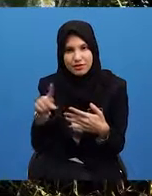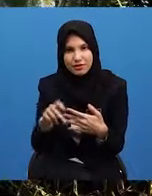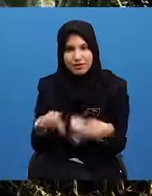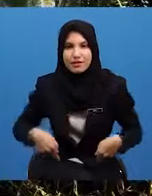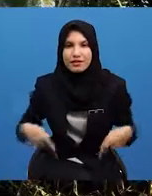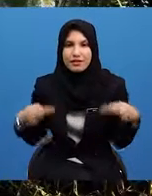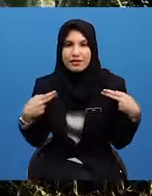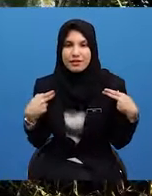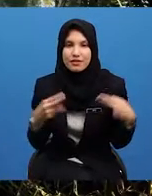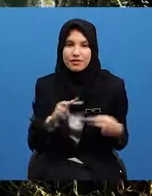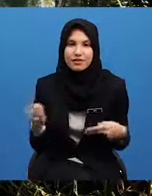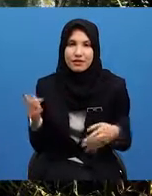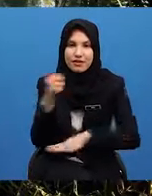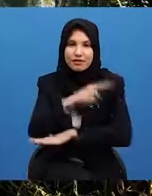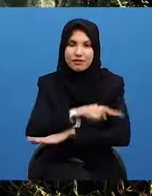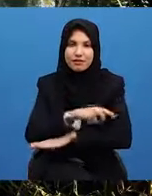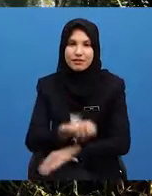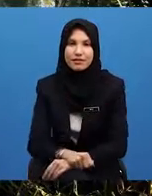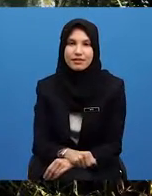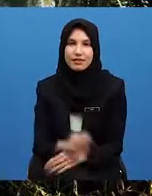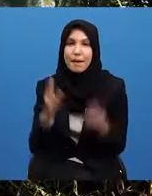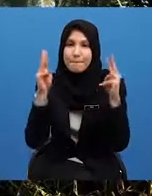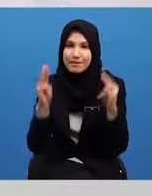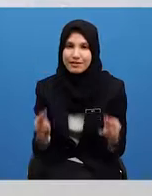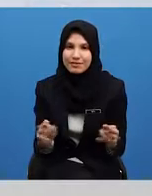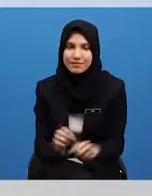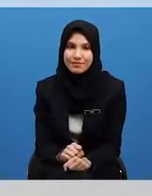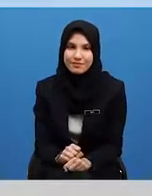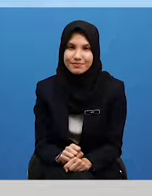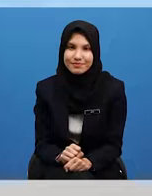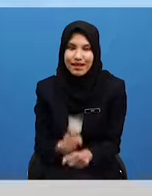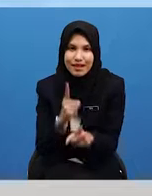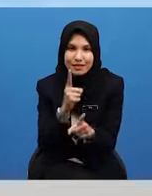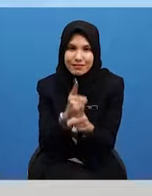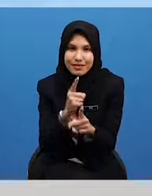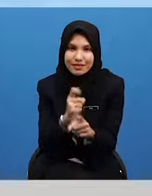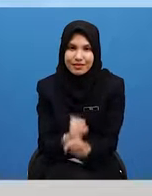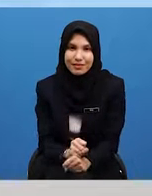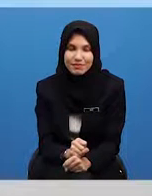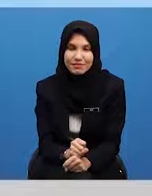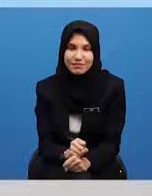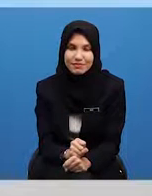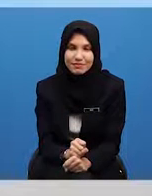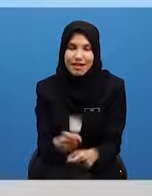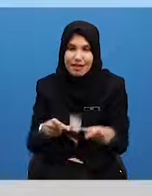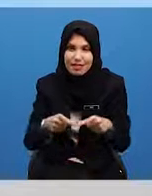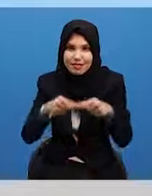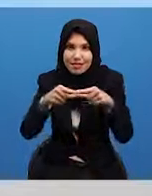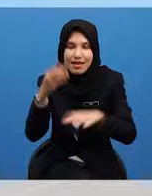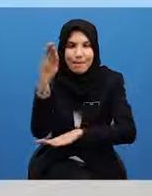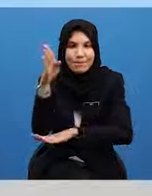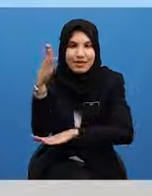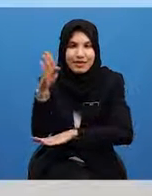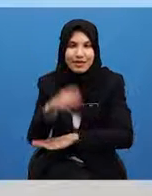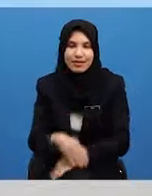memudahkan kehidupan harian manusia? Ya, betul. Tiang